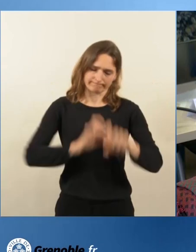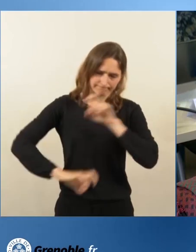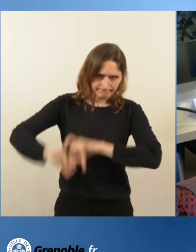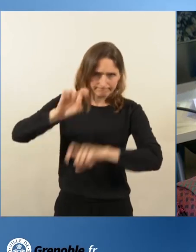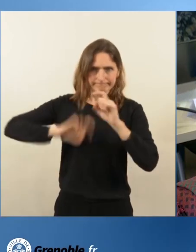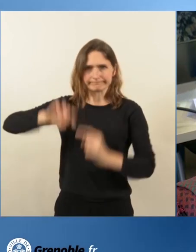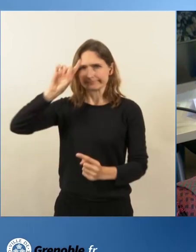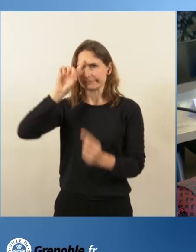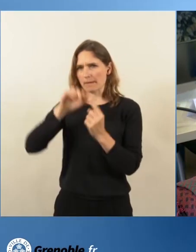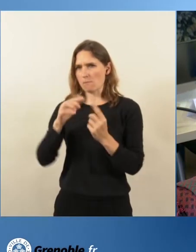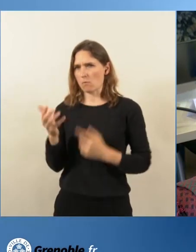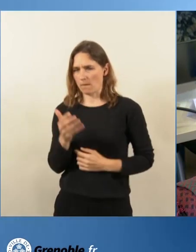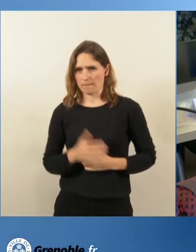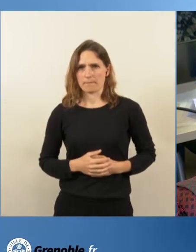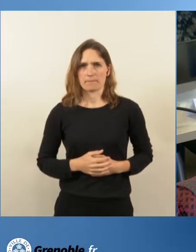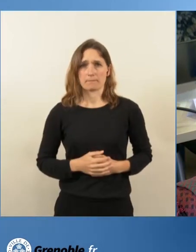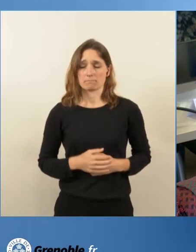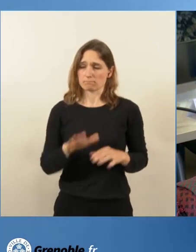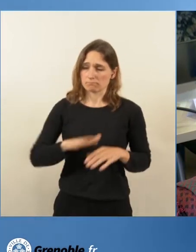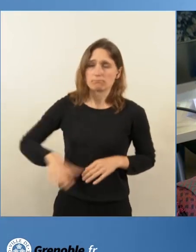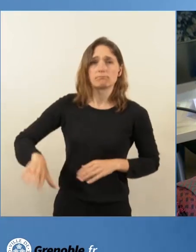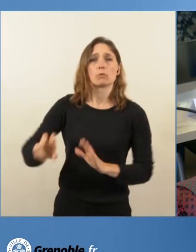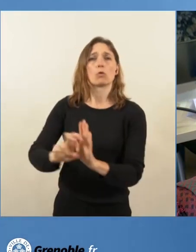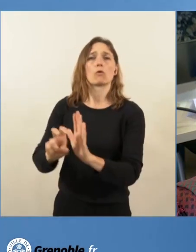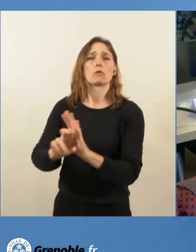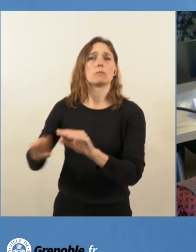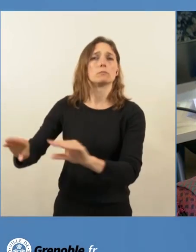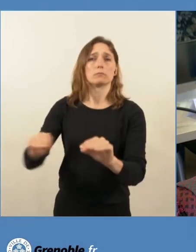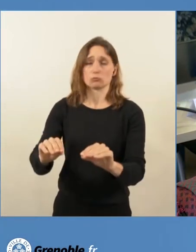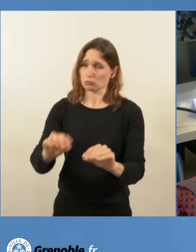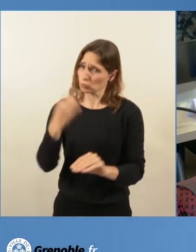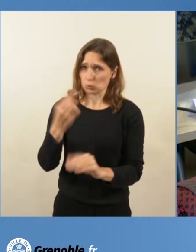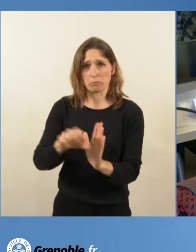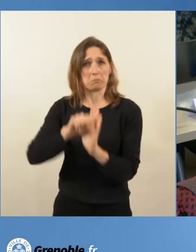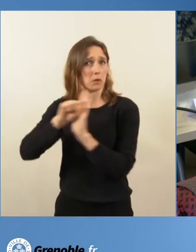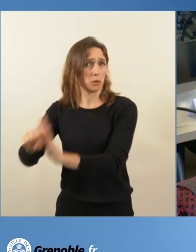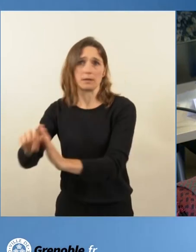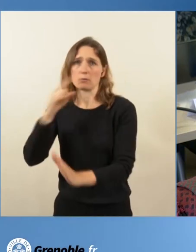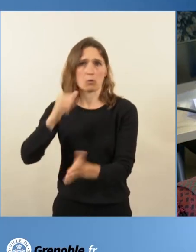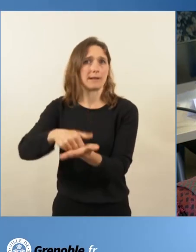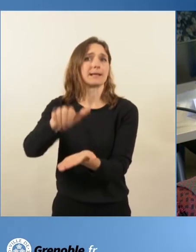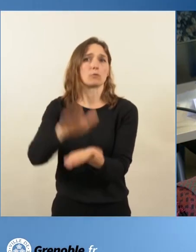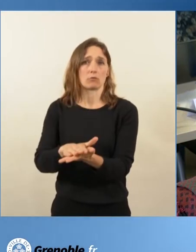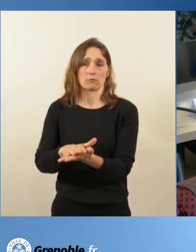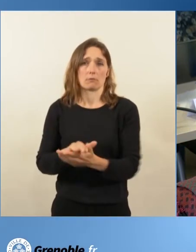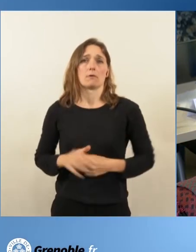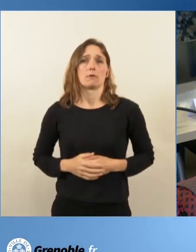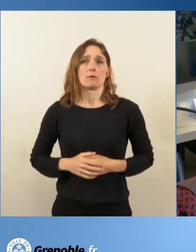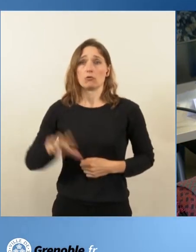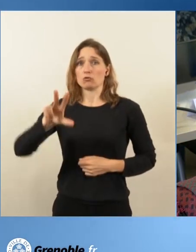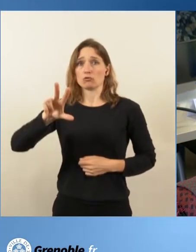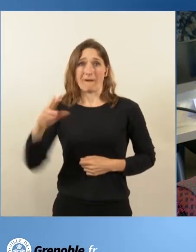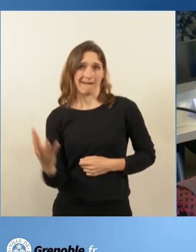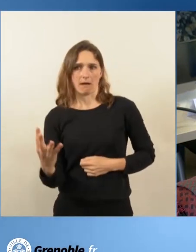d'une part les grenoblats ont toujours priorité pour s'inscrire au conservatoire et plus des trois quarts des